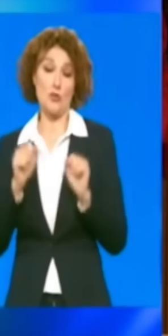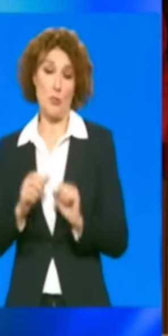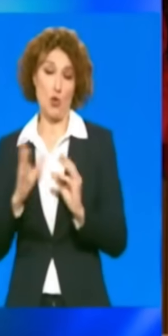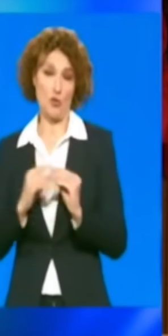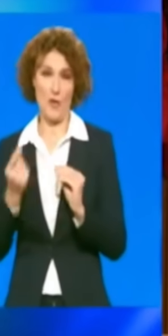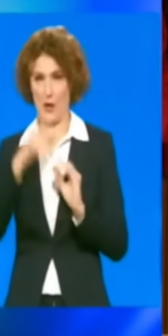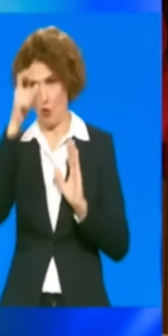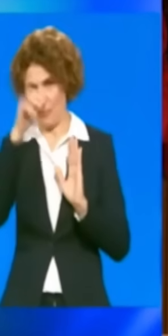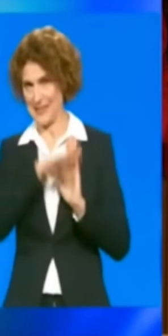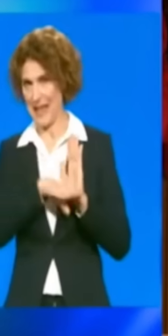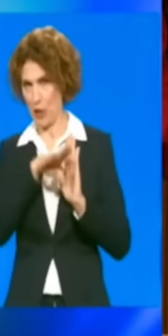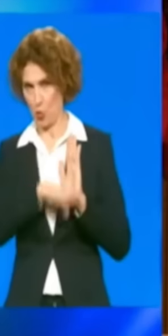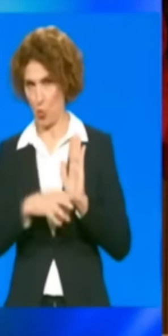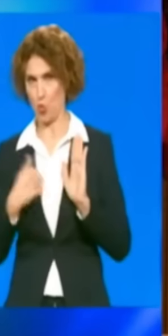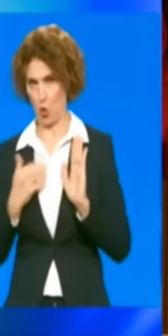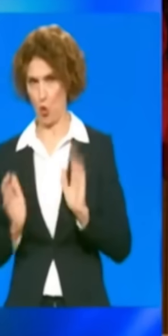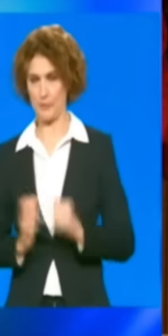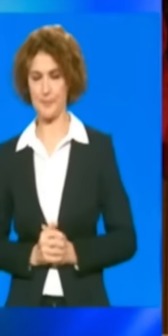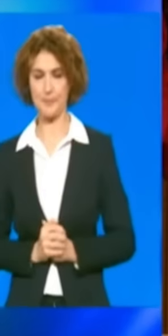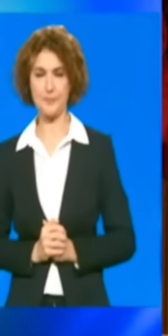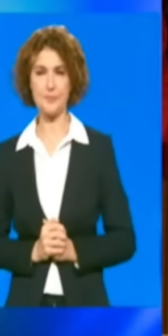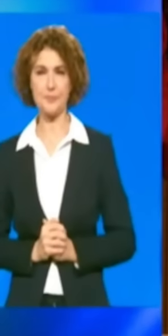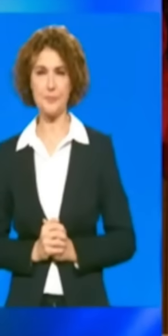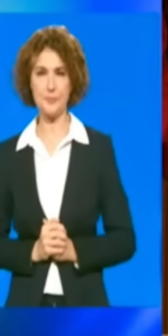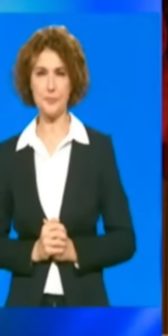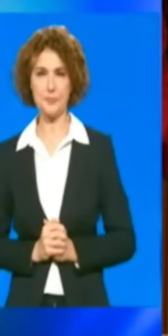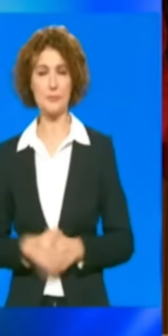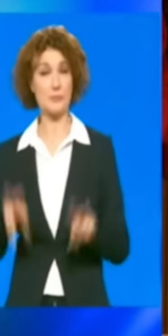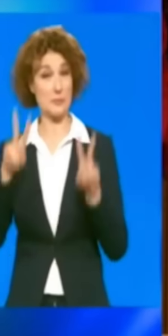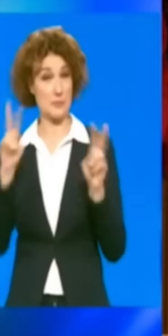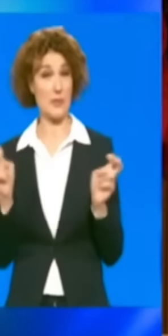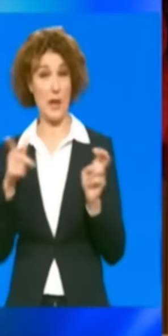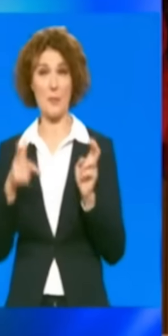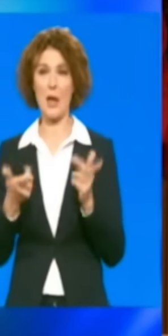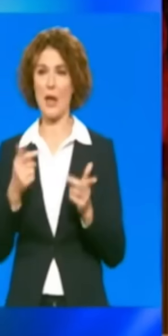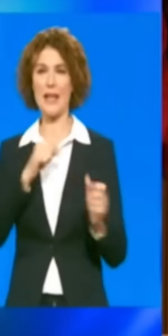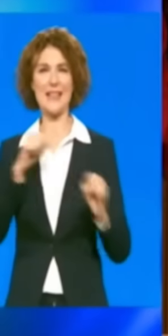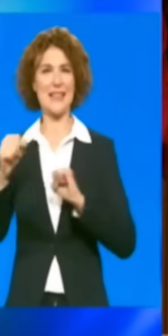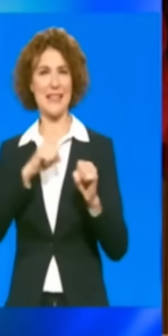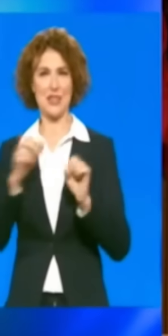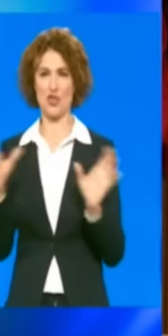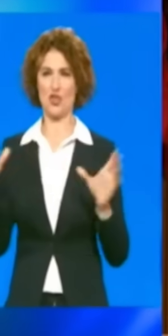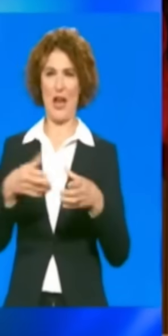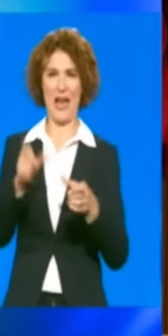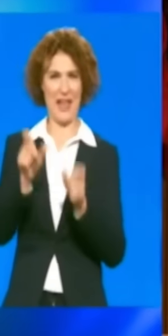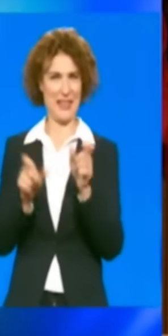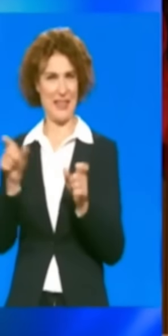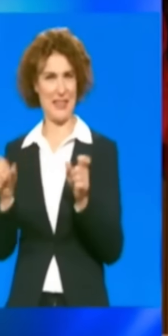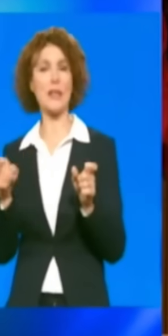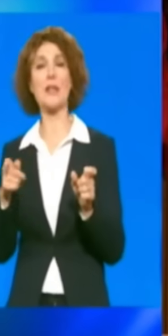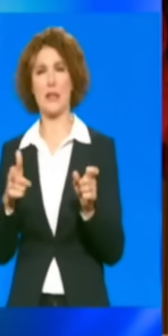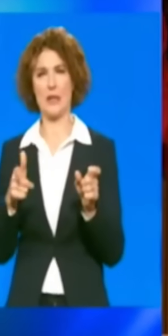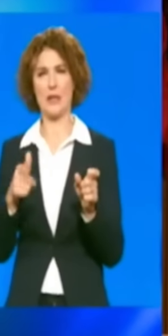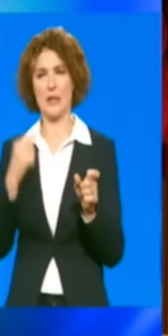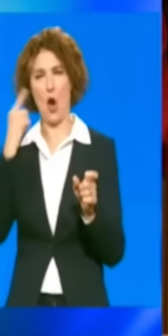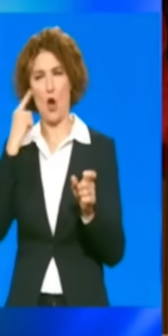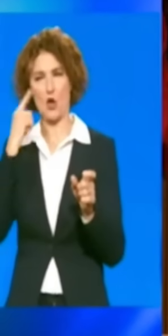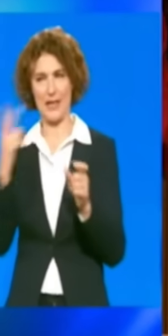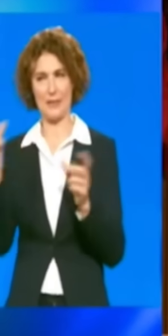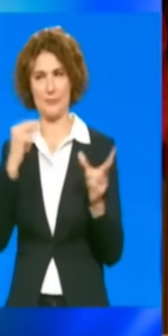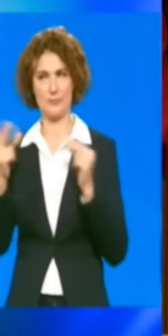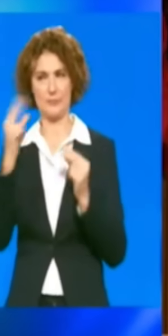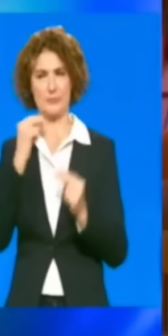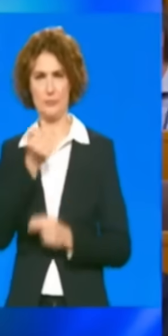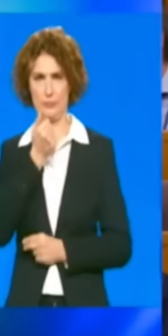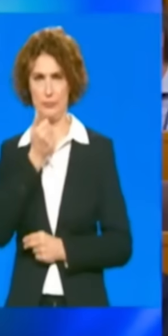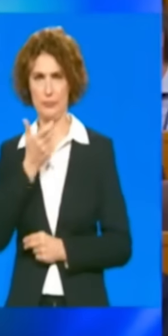Ecco e sul sul tema della classe dirigente Io diciamo questa cosa l'ho sentita molto spesso